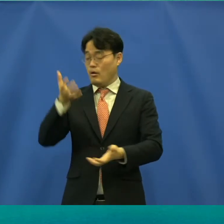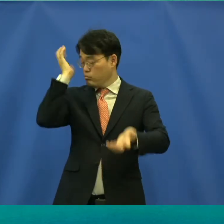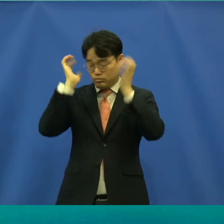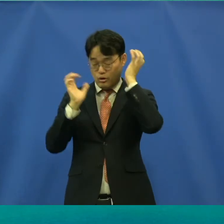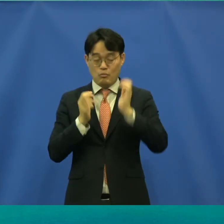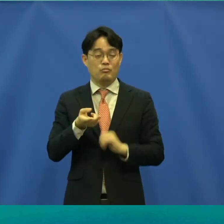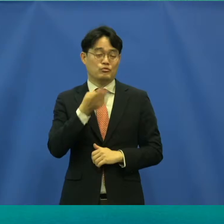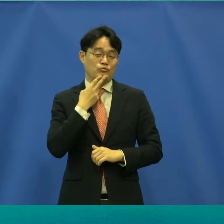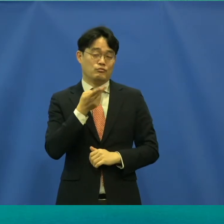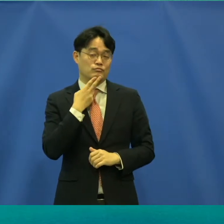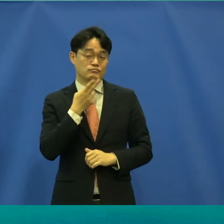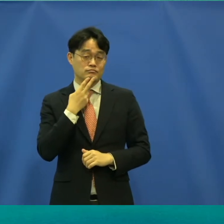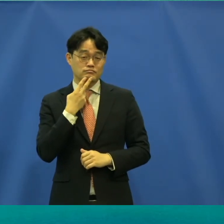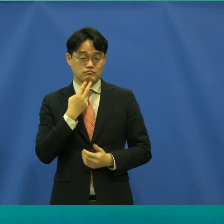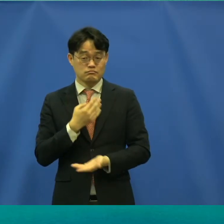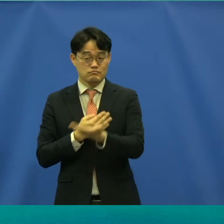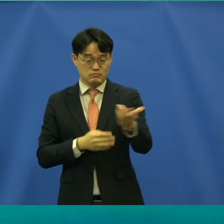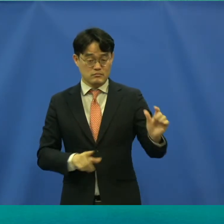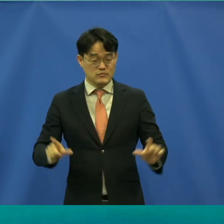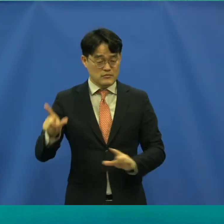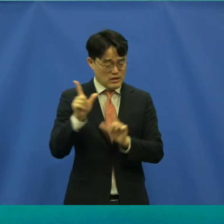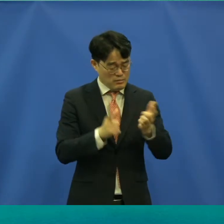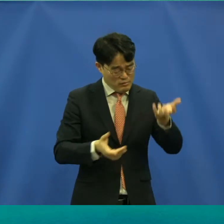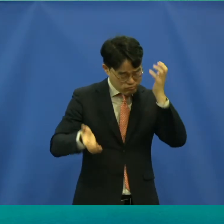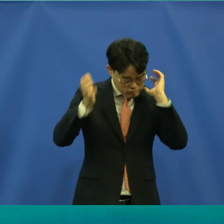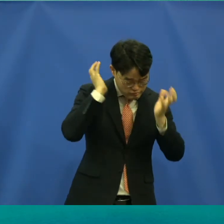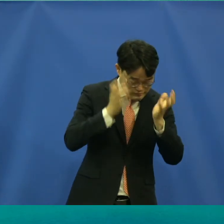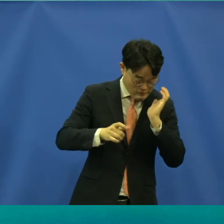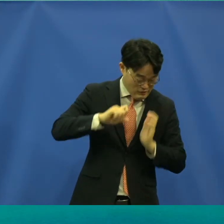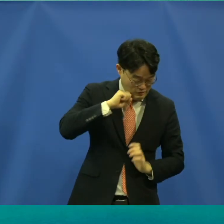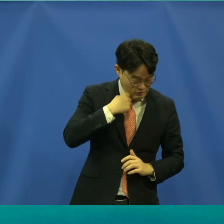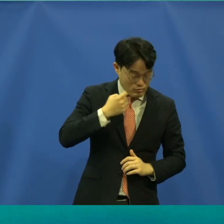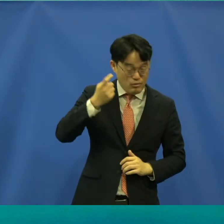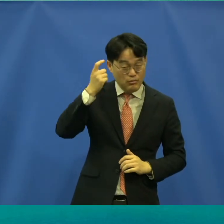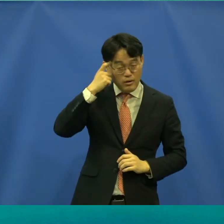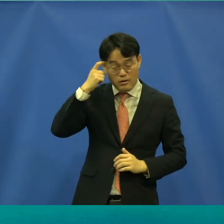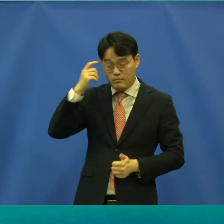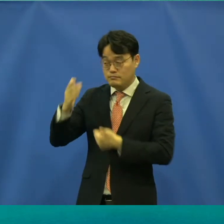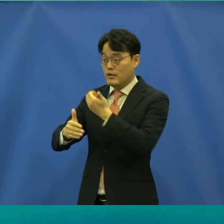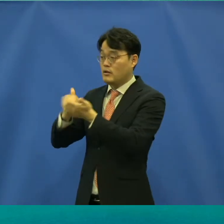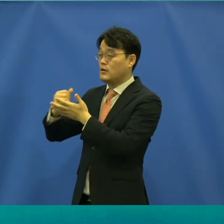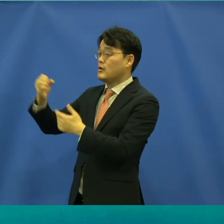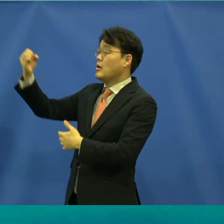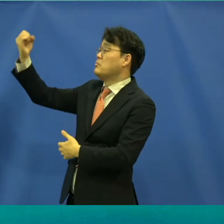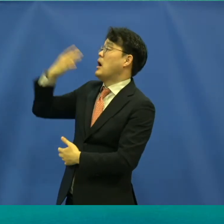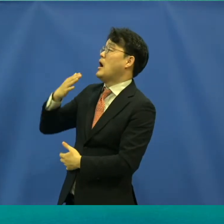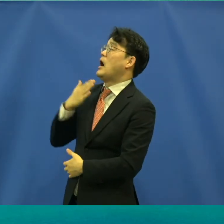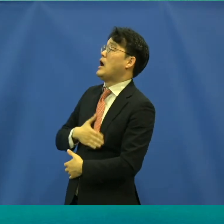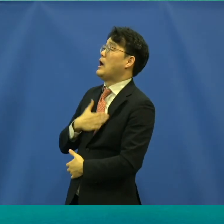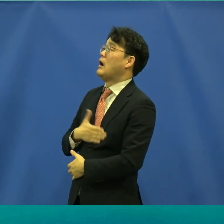삶이 복잡해진 이유는 하나님의 말씀에 대한 불순종 때문에.